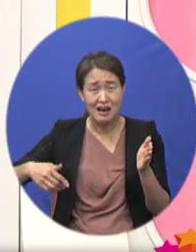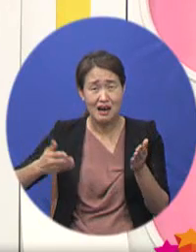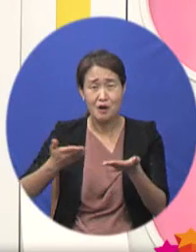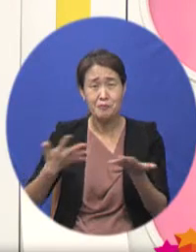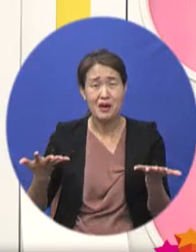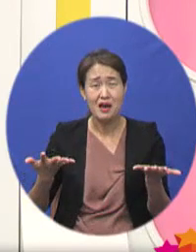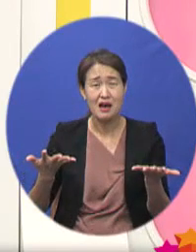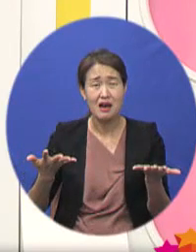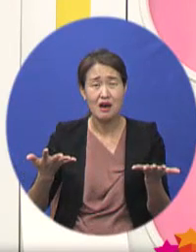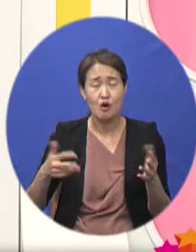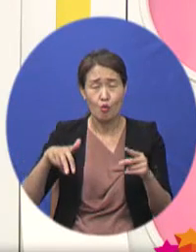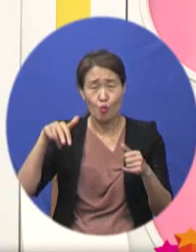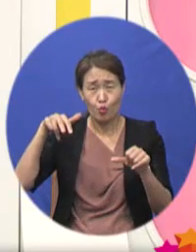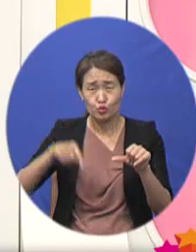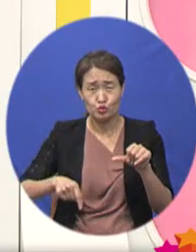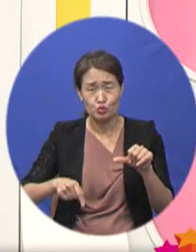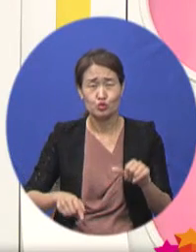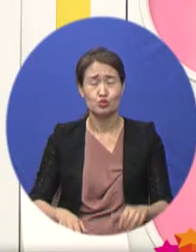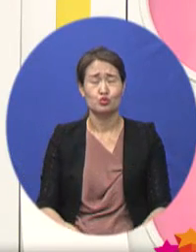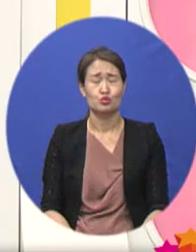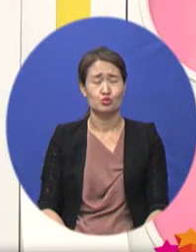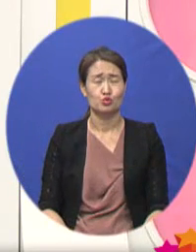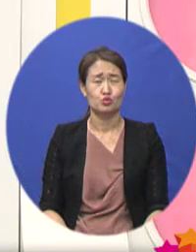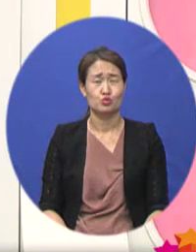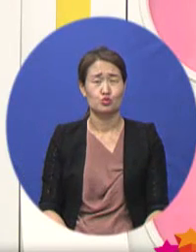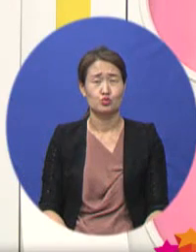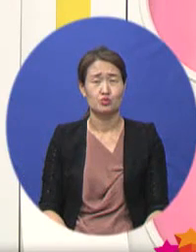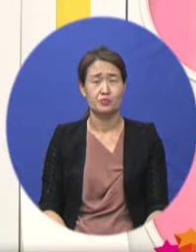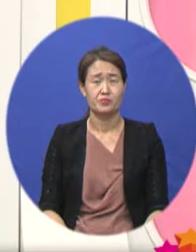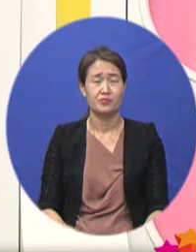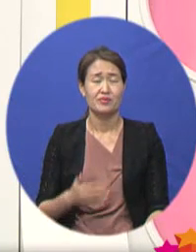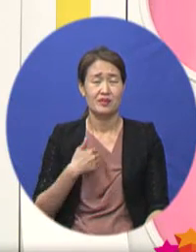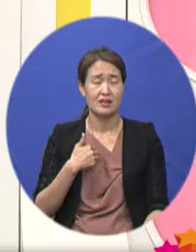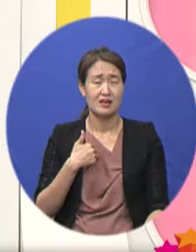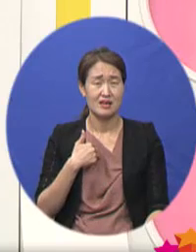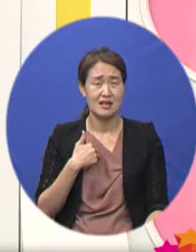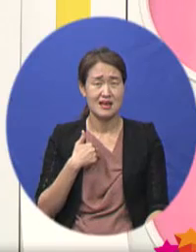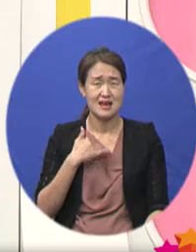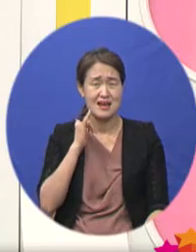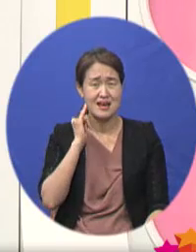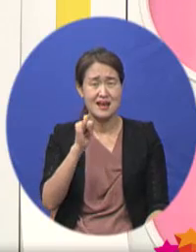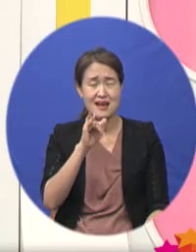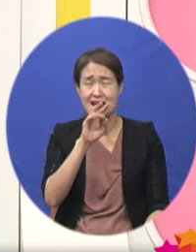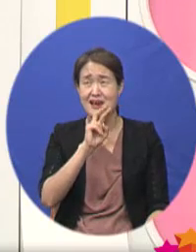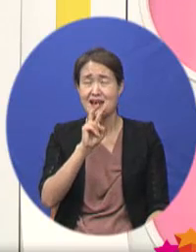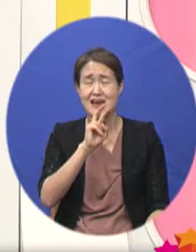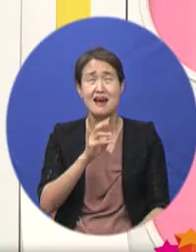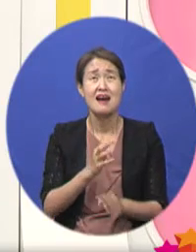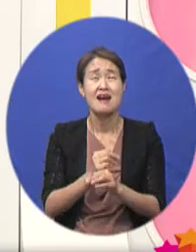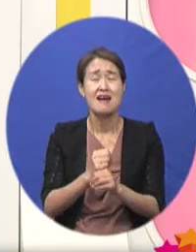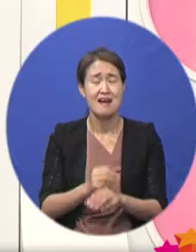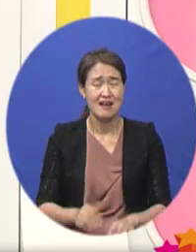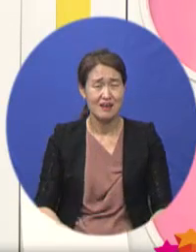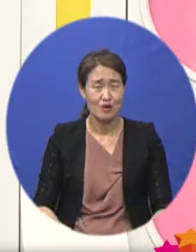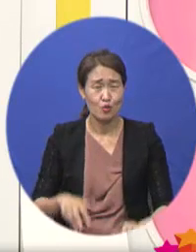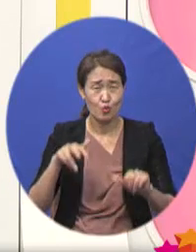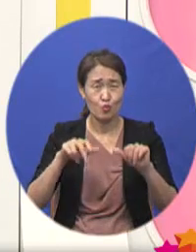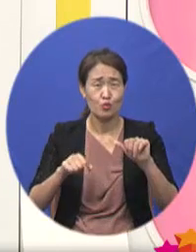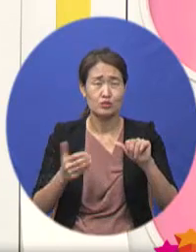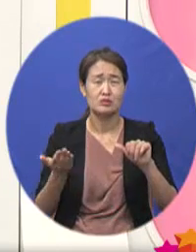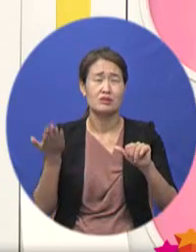보냈잖아. 5주나 됐는데 지금. 5주나 됐는데. 내가 그 전화하고서 놀아 안 돼서 5주 됐어.